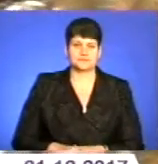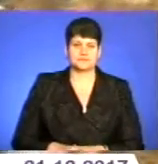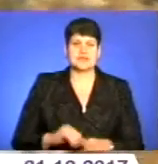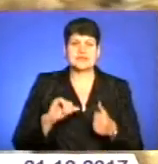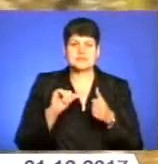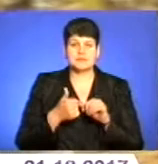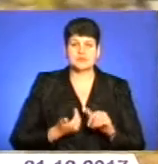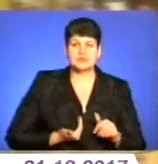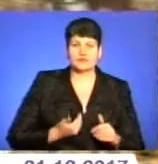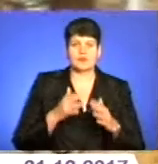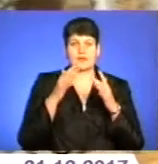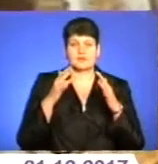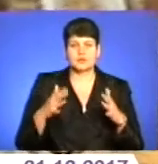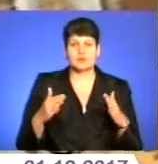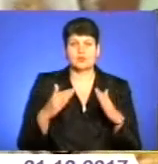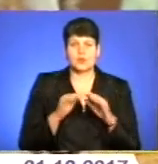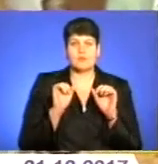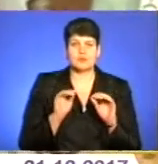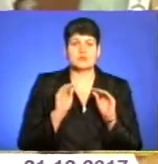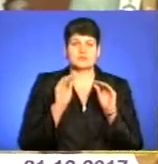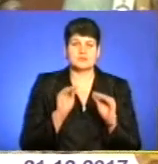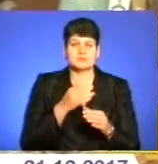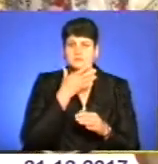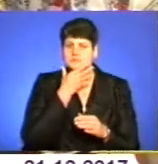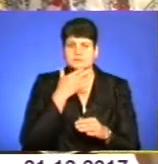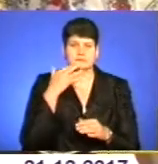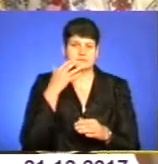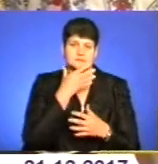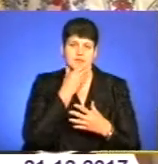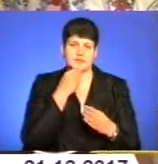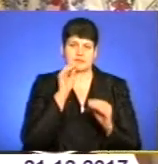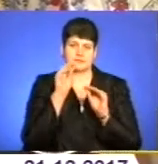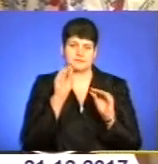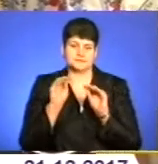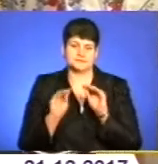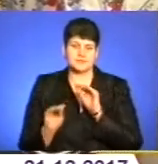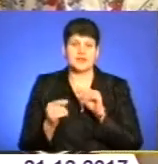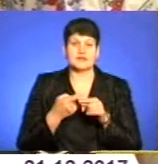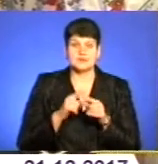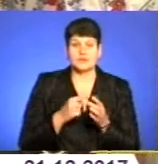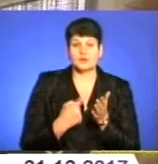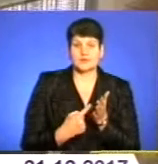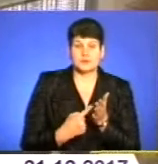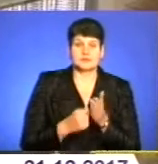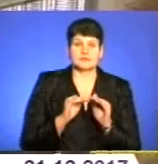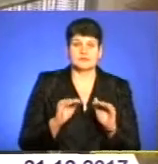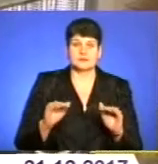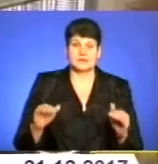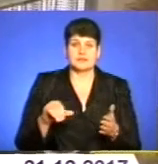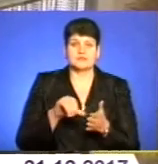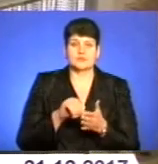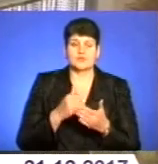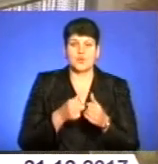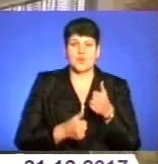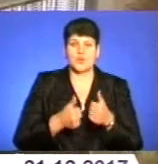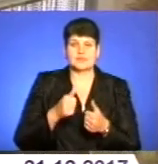Замість живої ялинки вдома на Новий рік можна поставити чимало красивих святкових атрибутів. Це доводили школярі на виставці-конкурсі «Замість ялинки